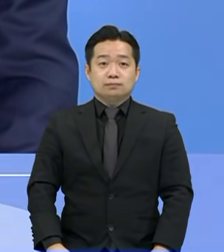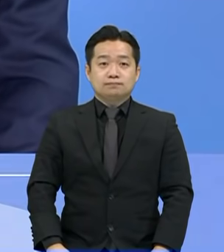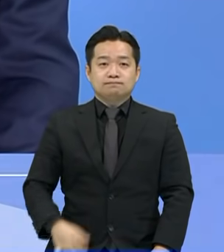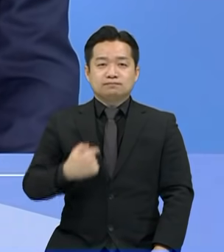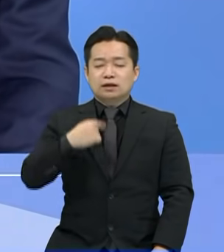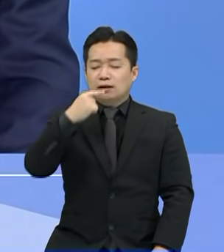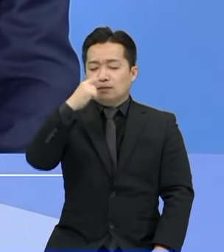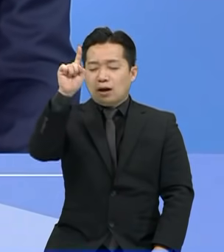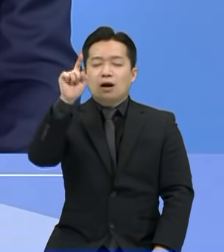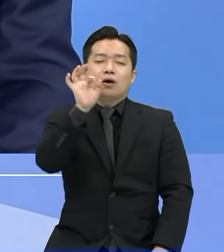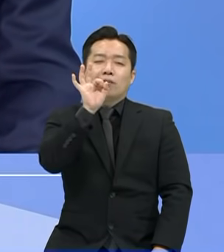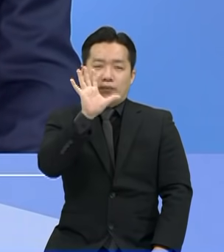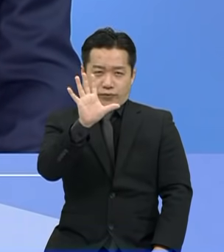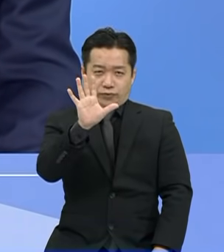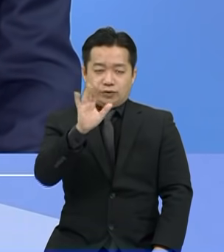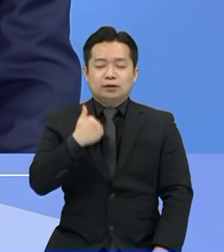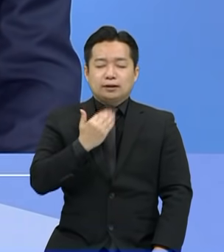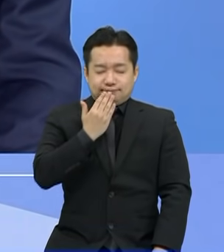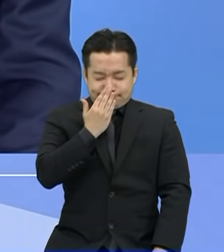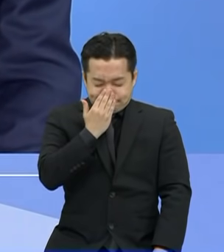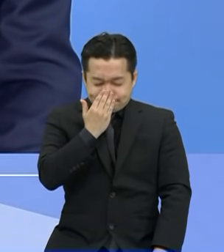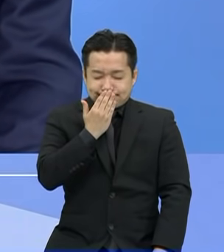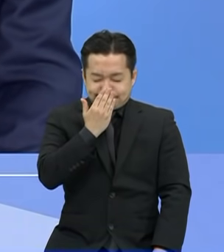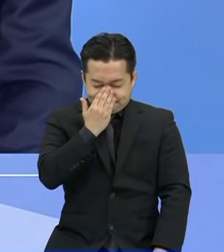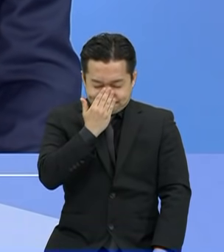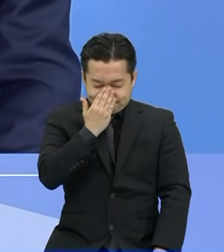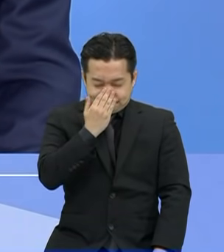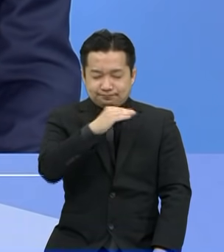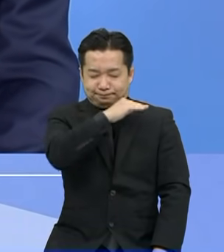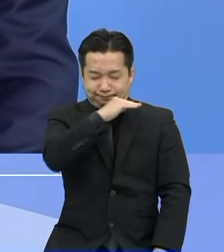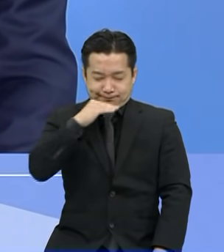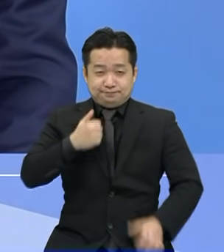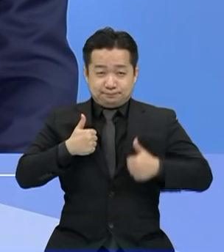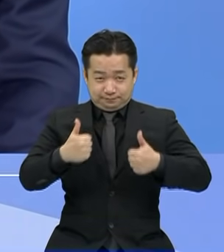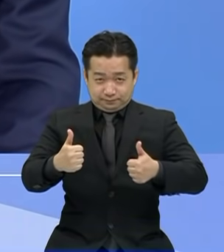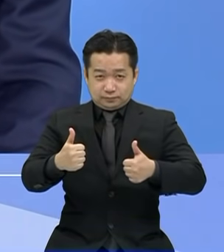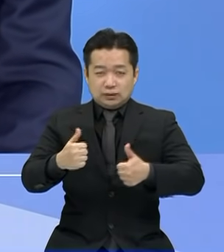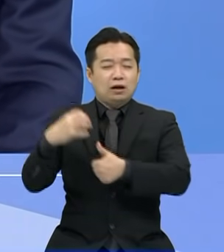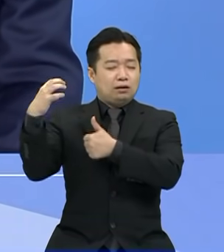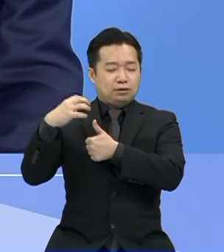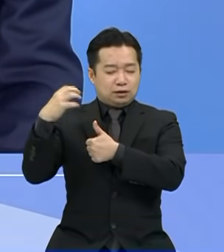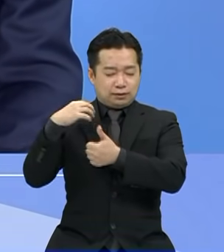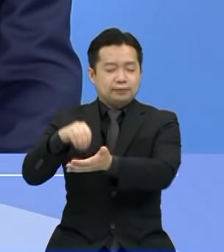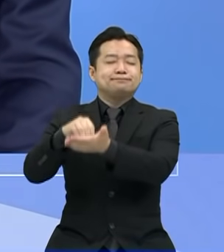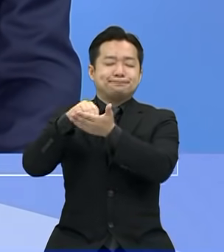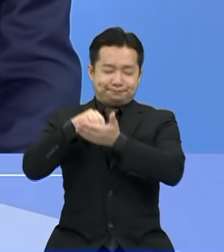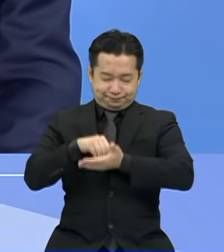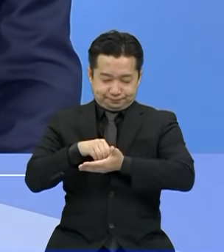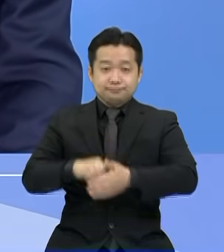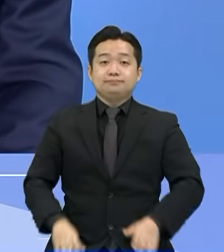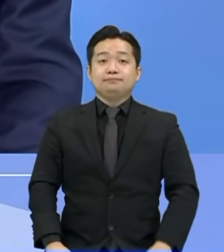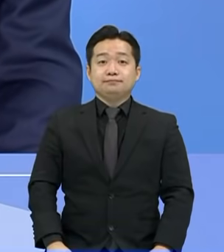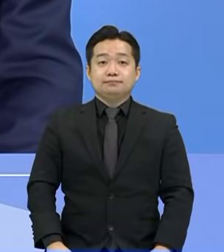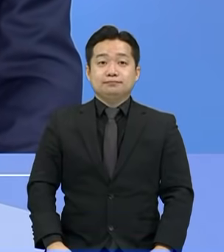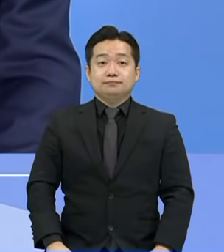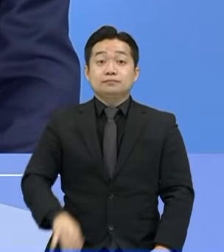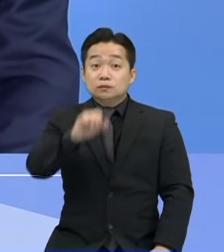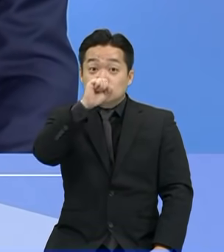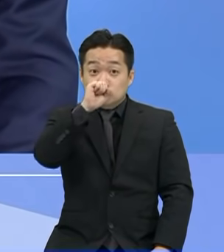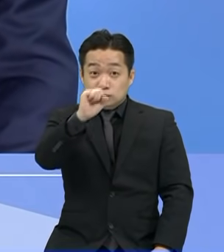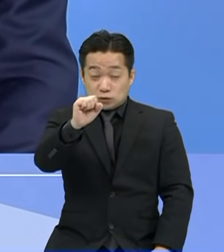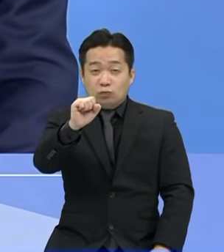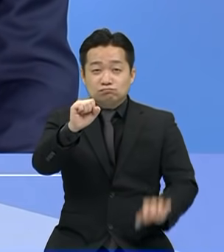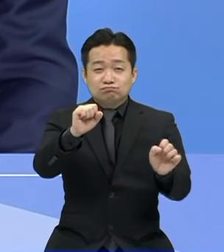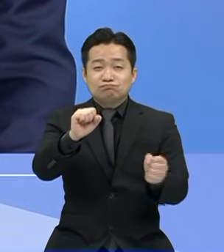말고 정말 더 낮은 자세로 겸허하게 최선을 다하라는 채찍으로 저희가 받아들이고 또 이게 또 좋은 뭐 계기가